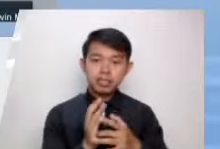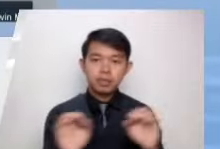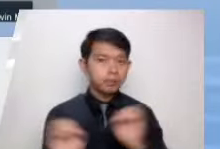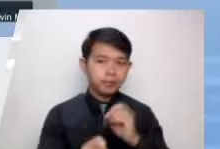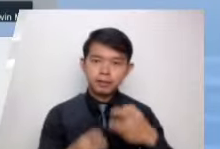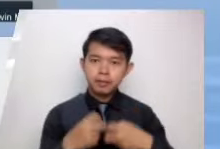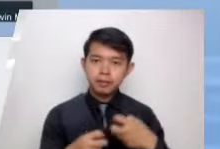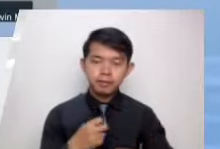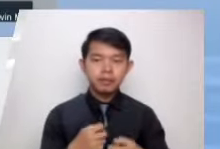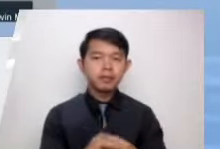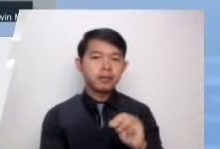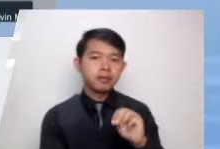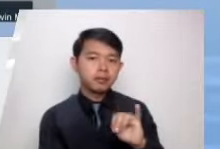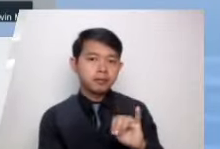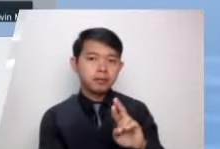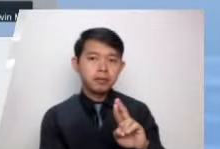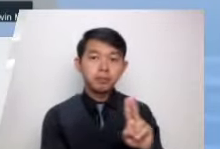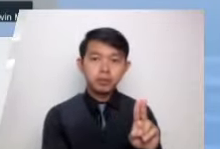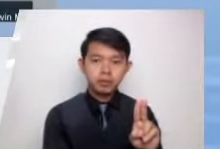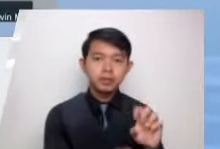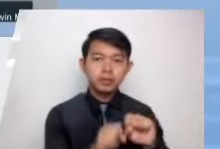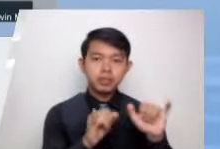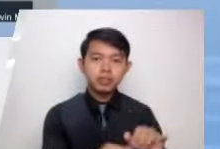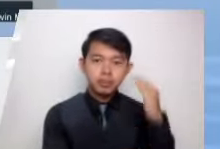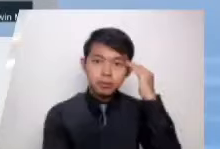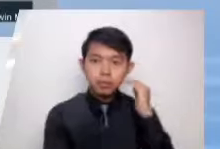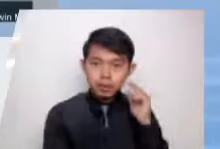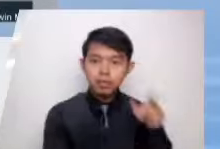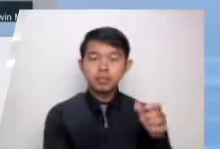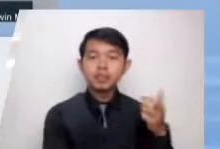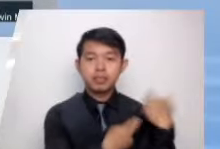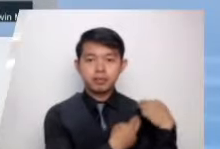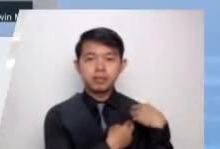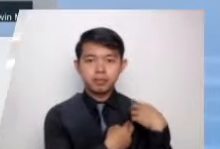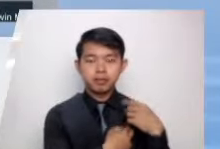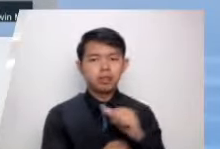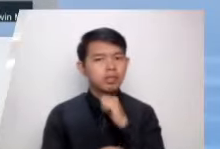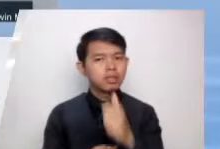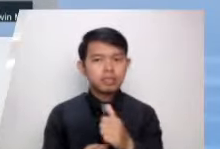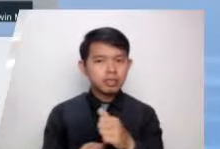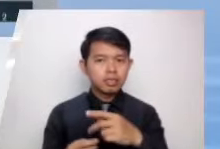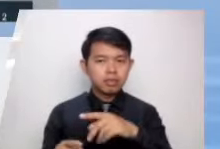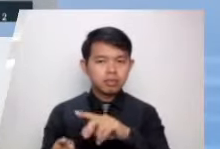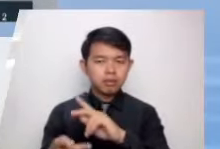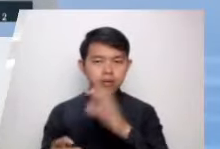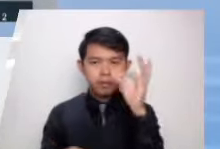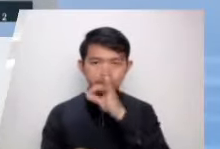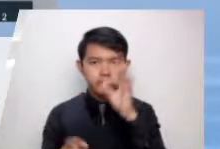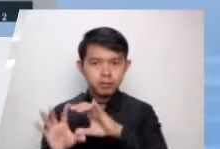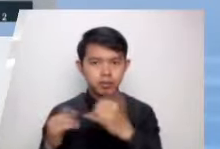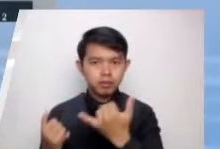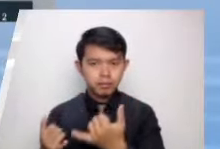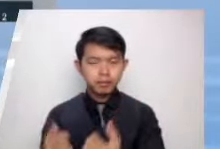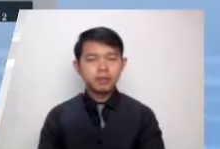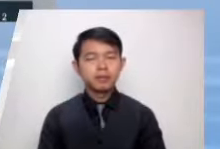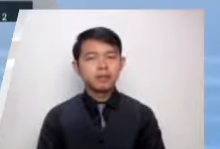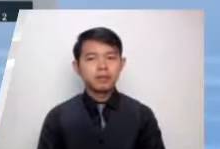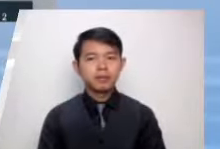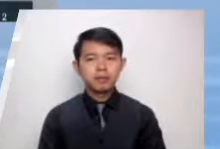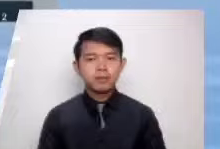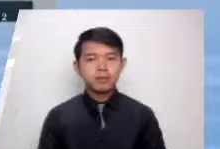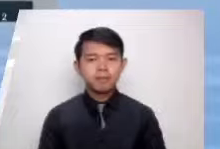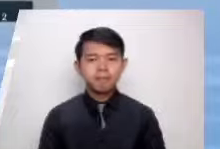Miru system ng Korea, hindi po ng concern ng kahit na sino sa tatlong partners na Filipino. Okay, maraming salamat po sa oras na ibinahagi niyo po sa